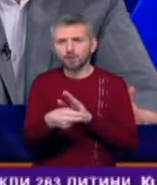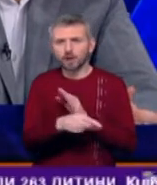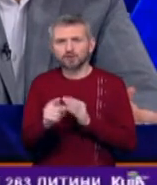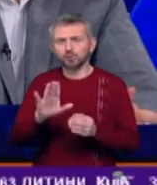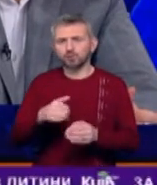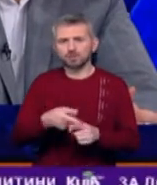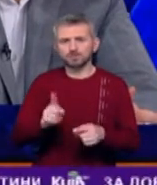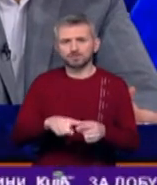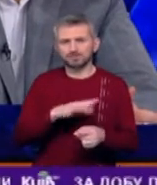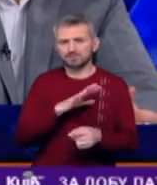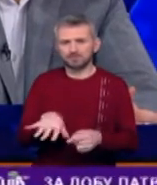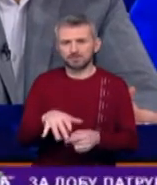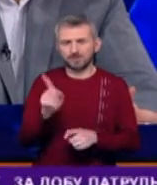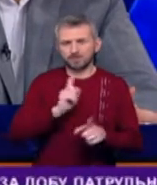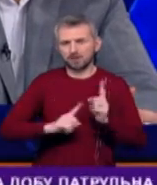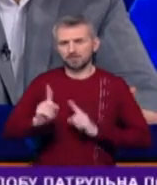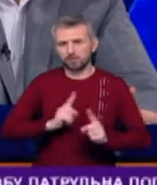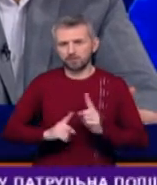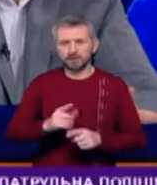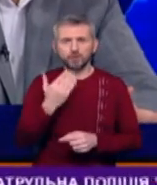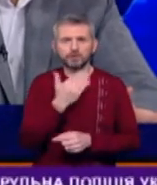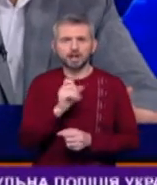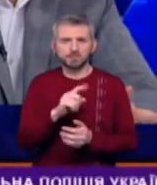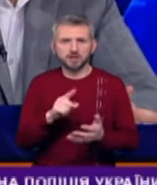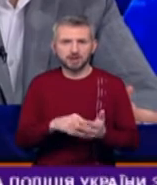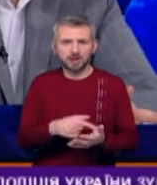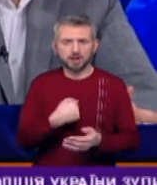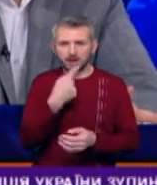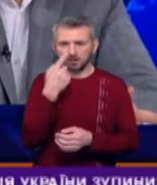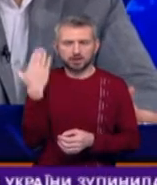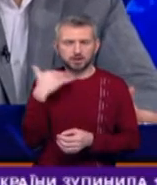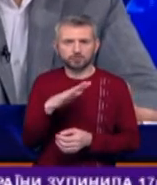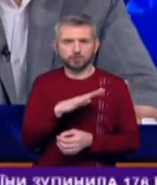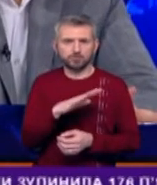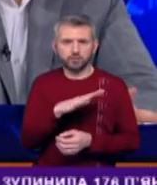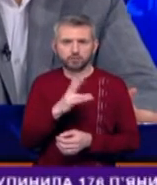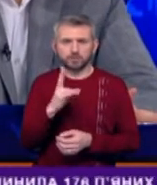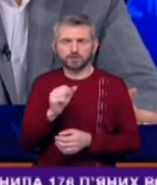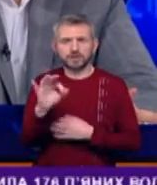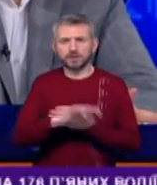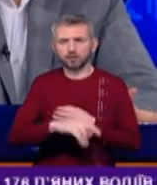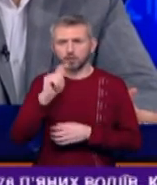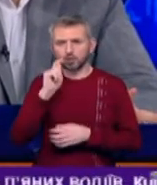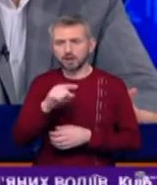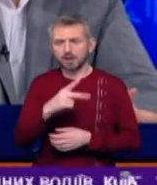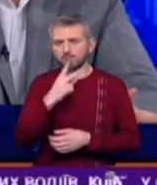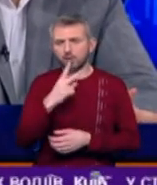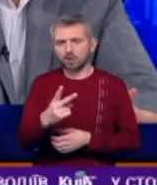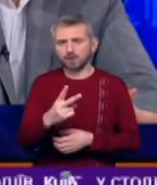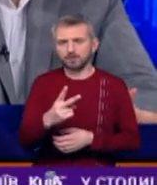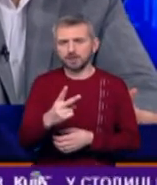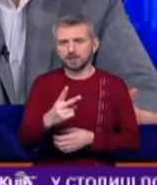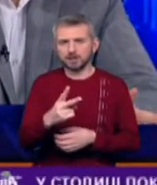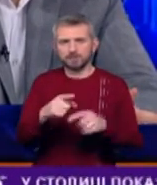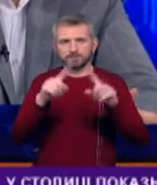потім не прийшлося правдово? Це і останнє питання у мене. От я буквально недавно побував у Західній Україні, там побачив сітілайти